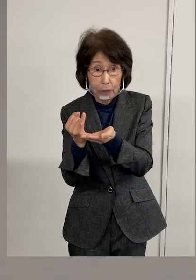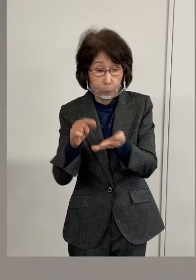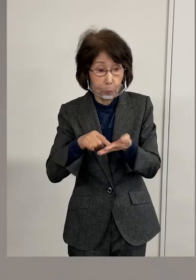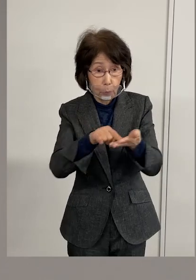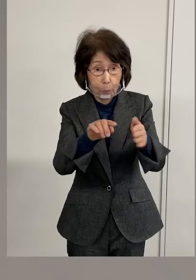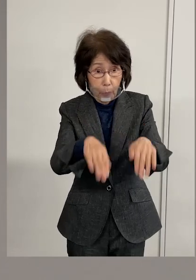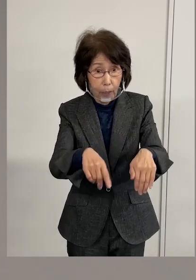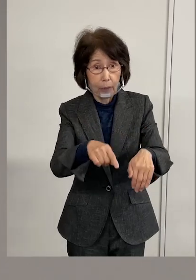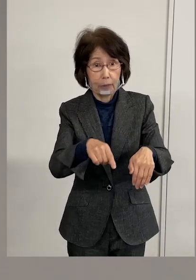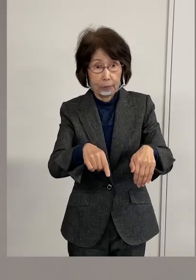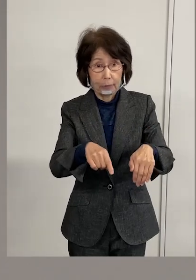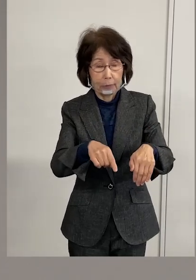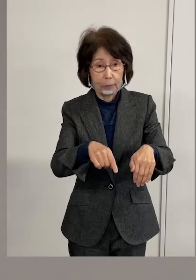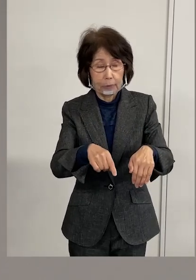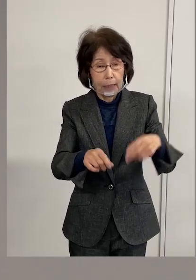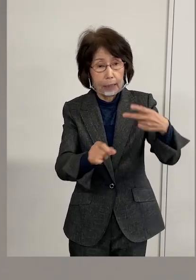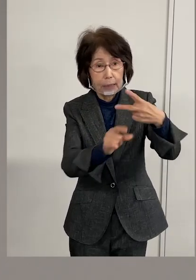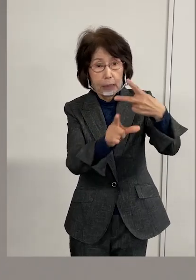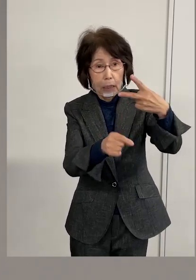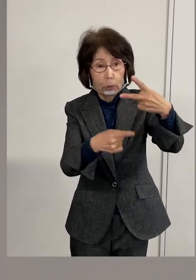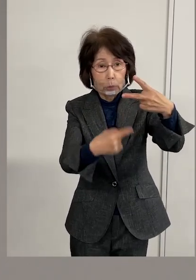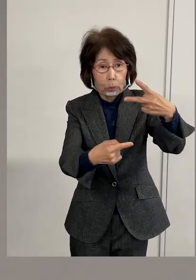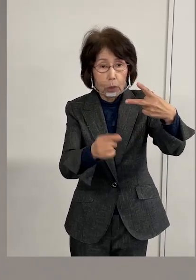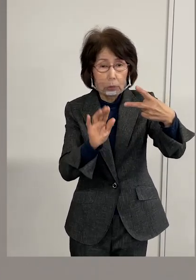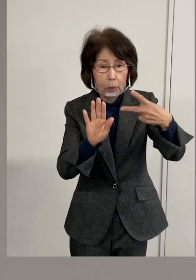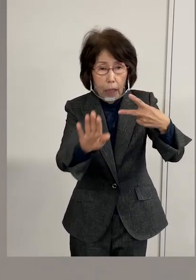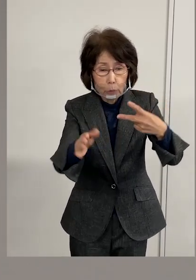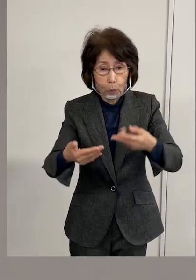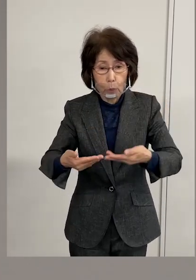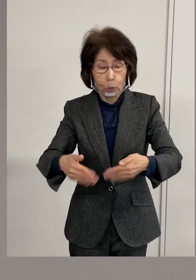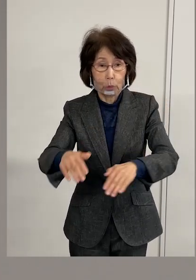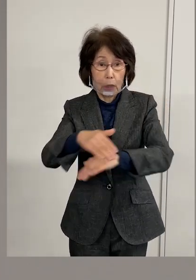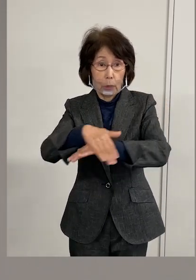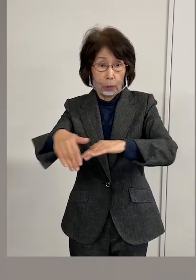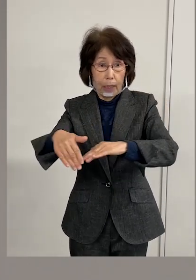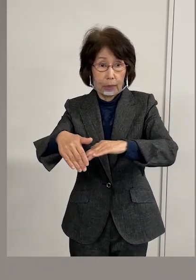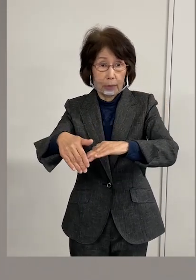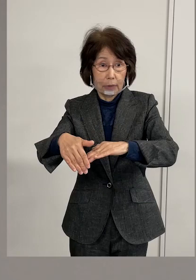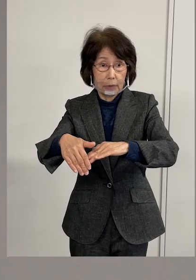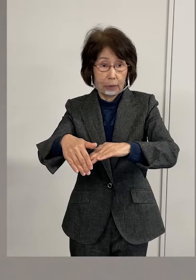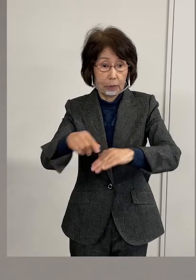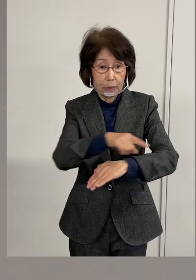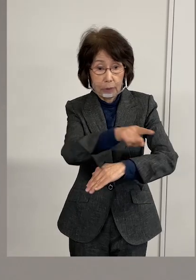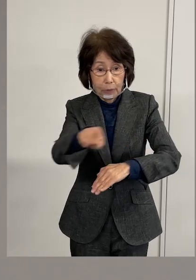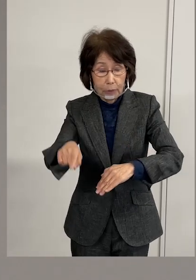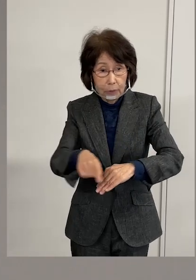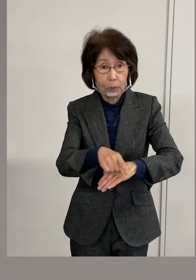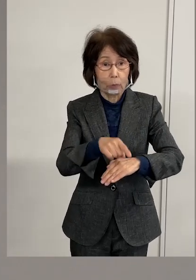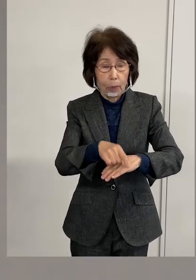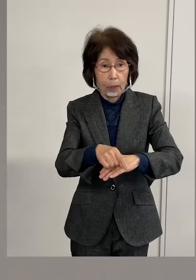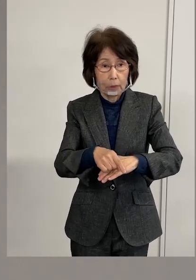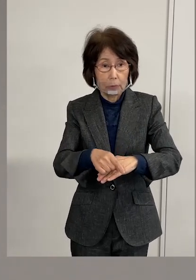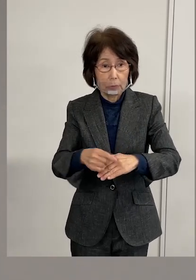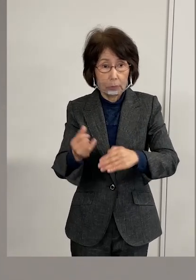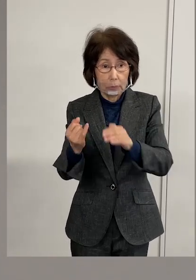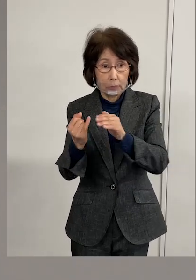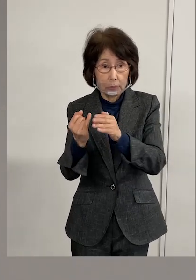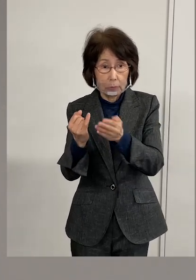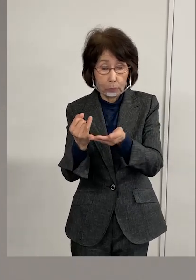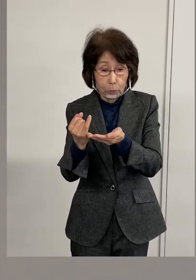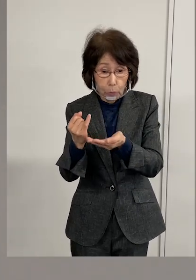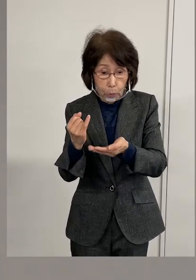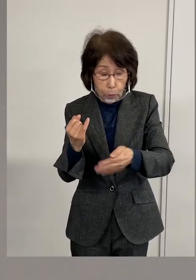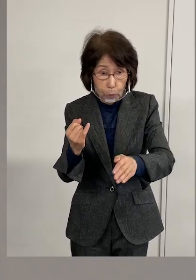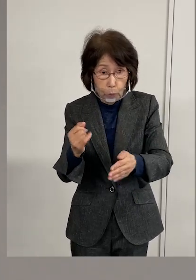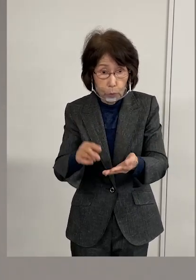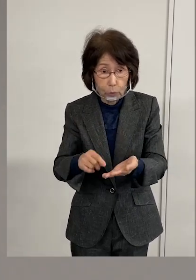妊娠届が出ておりまして、2月1日以降の出産する方につきましては、出産の出